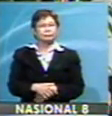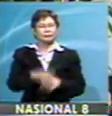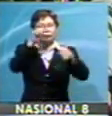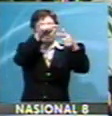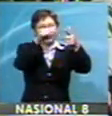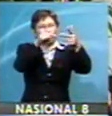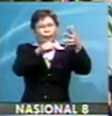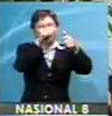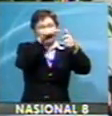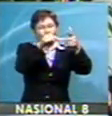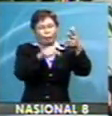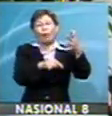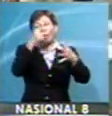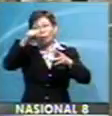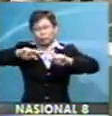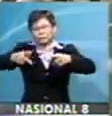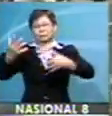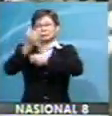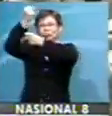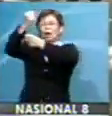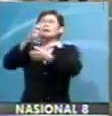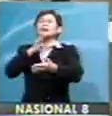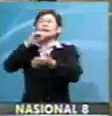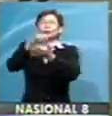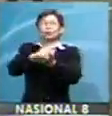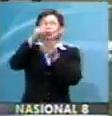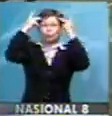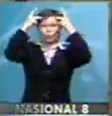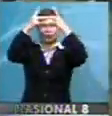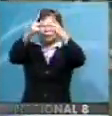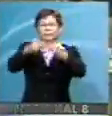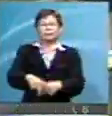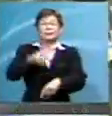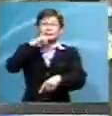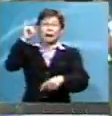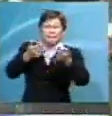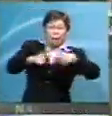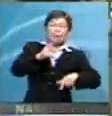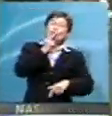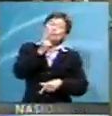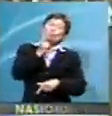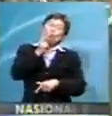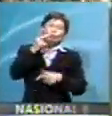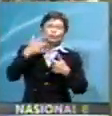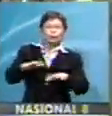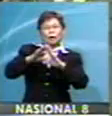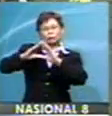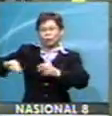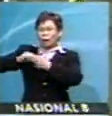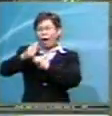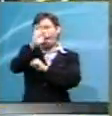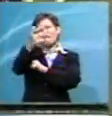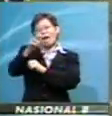faktor-faktor yang untuk menjadi juara Baginda berkata demikian di Kuantan Pahang semalam insiden Merokok itu sudah diselesaikan